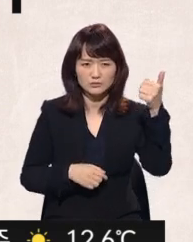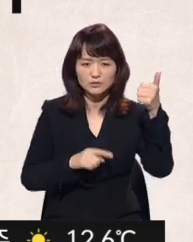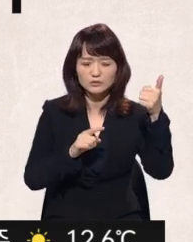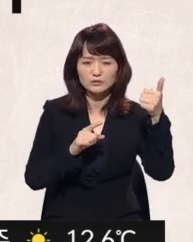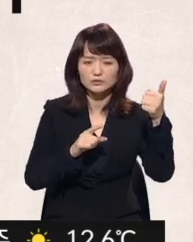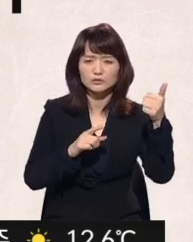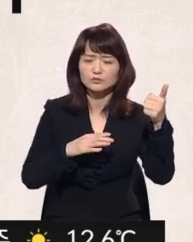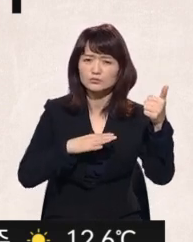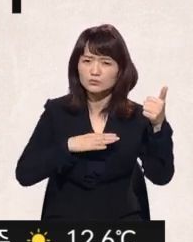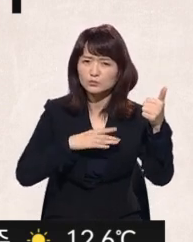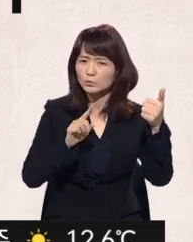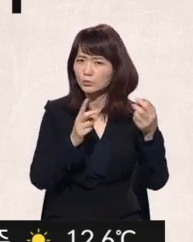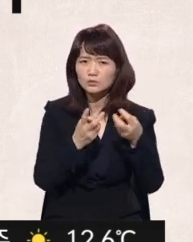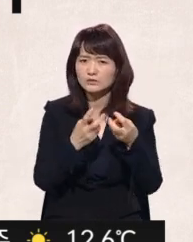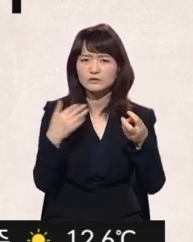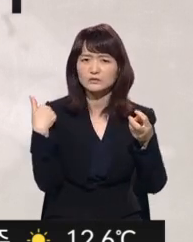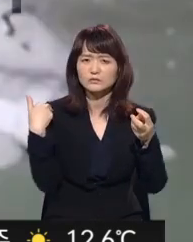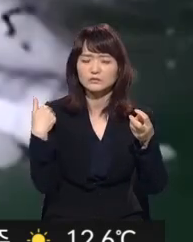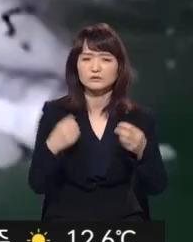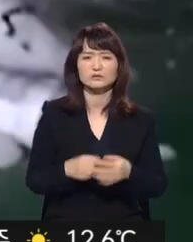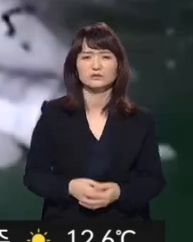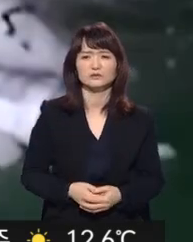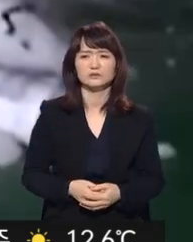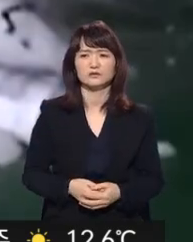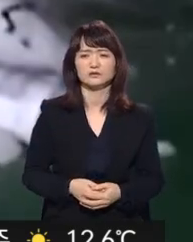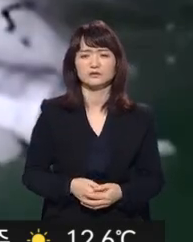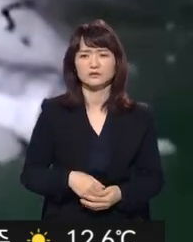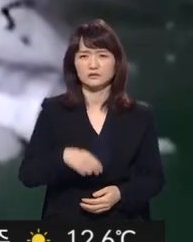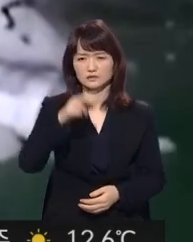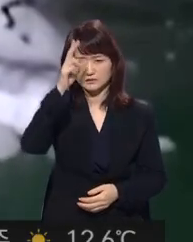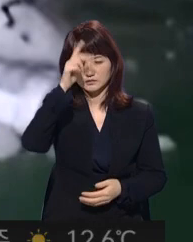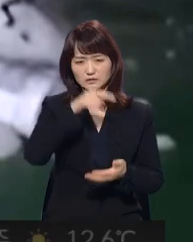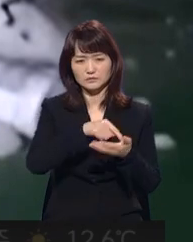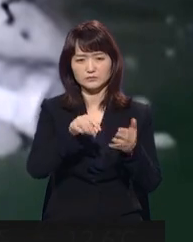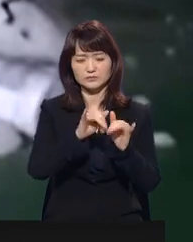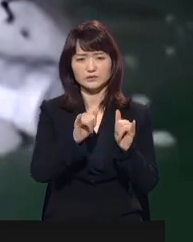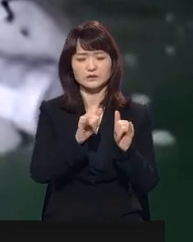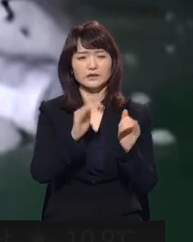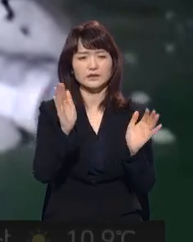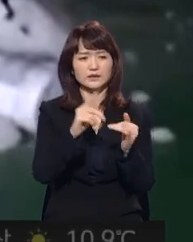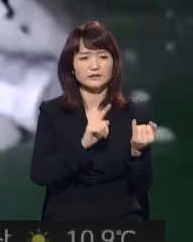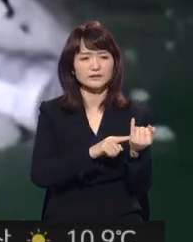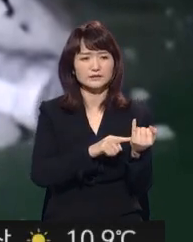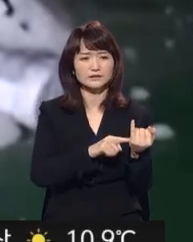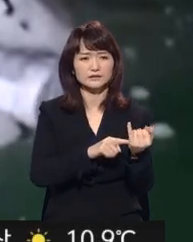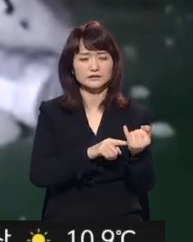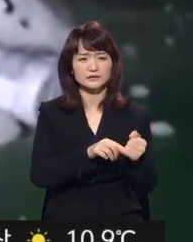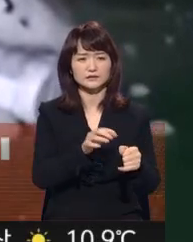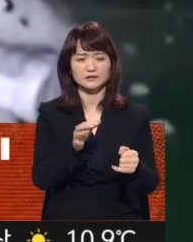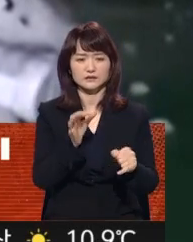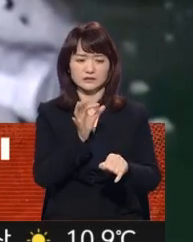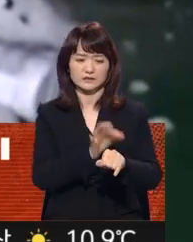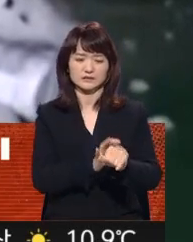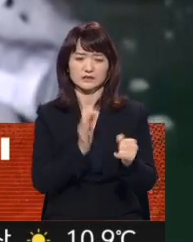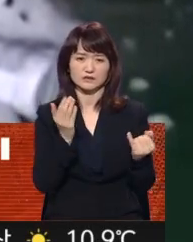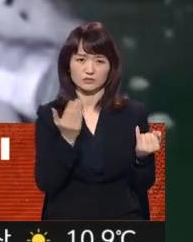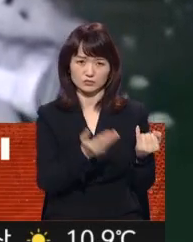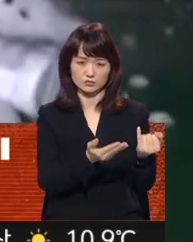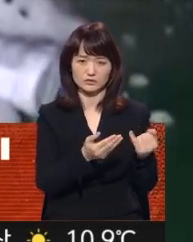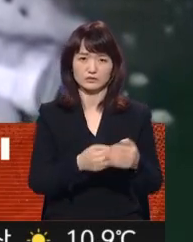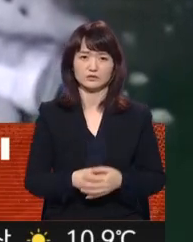어떻게 될지도 모르고 경찰에서는 아마 이제 그 해약상한테 스마트워치 아시죠 스마트워치도 지불했고